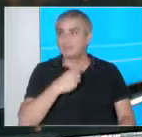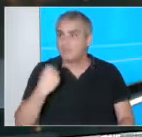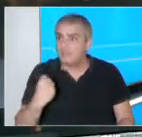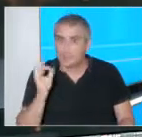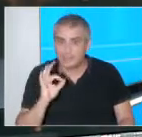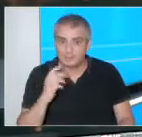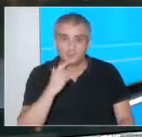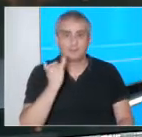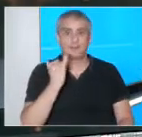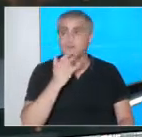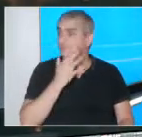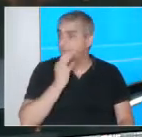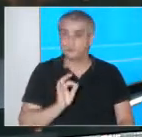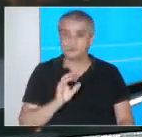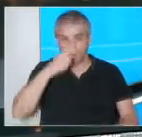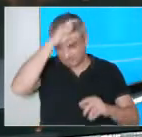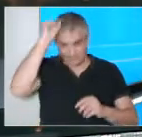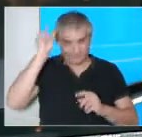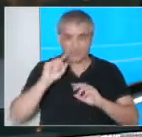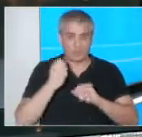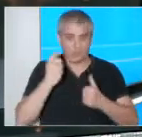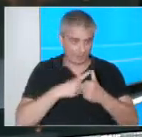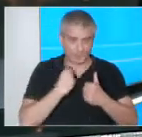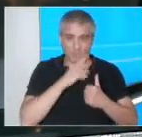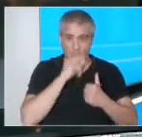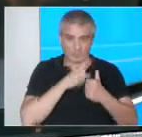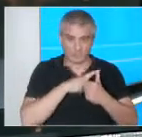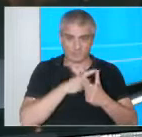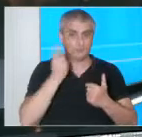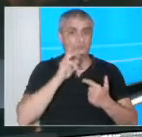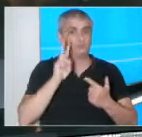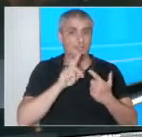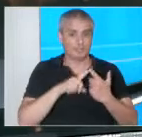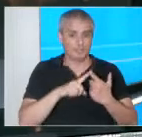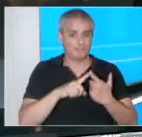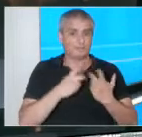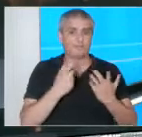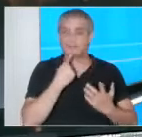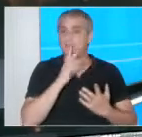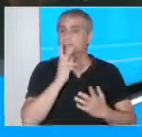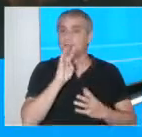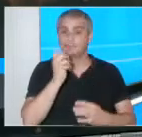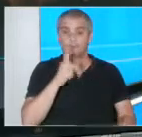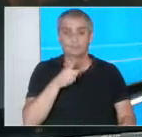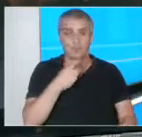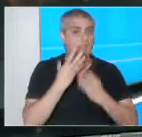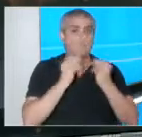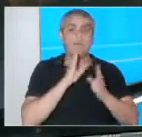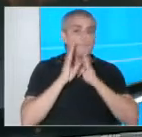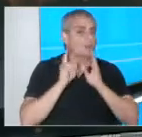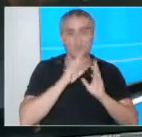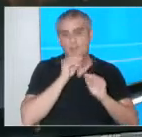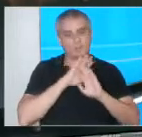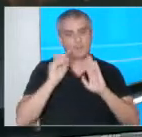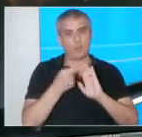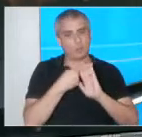עדיין. כן. יש לנו את סילמן שאולי לא בימינה, נדבר עליה תכף, ואת שקד שאולי... אתה מכיר את המשפט שאומר שאם יש לך הרבה בעיות, אתה לא מדבר